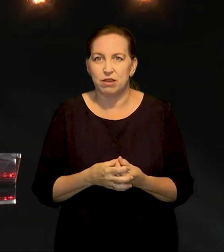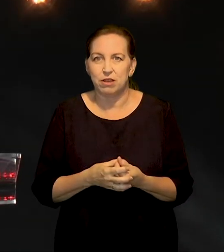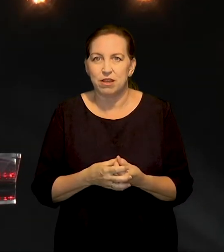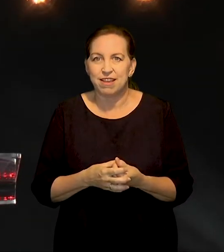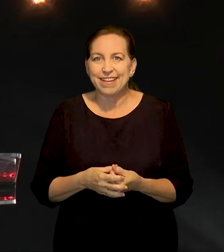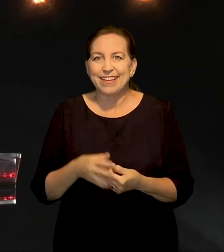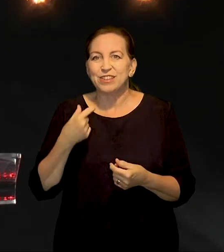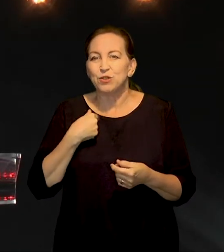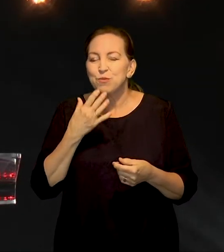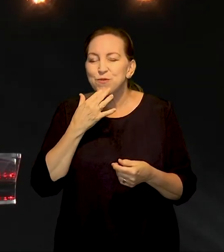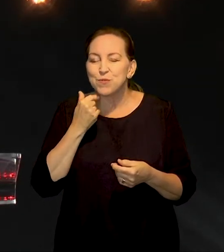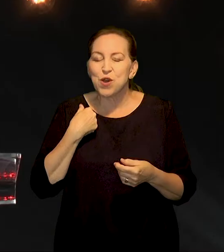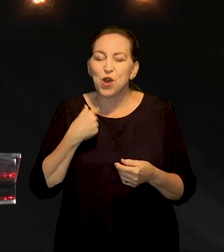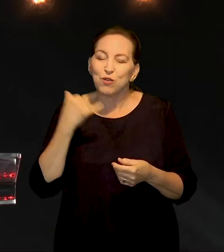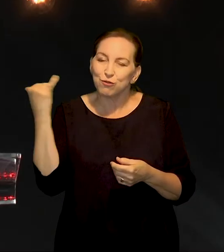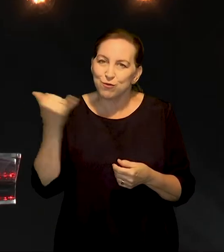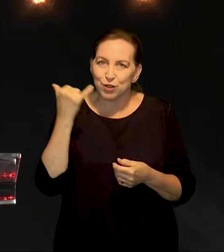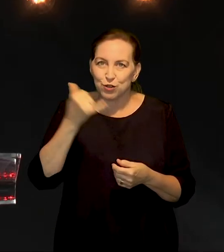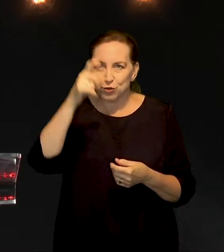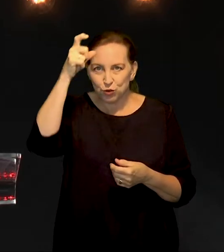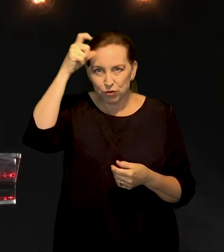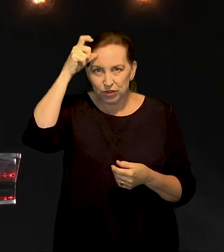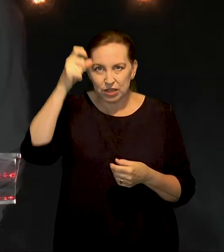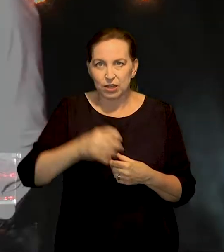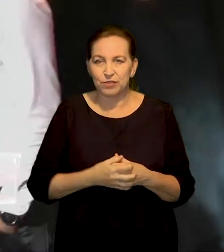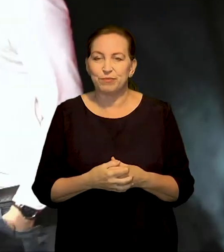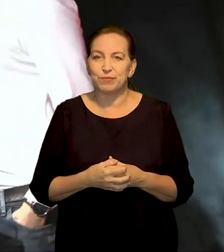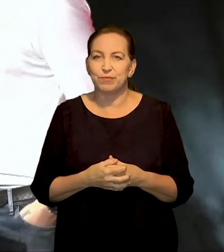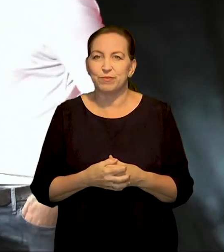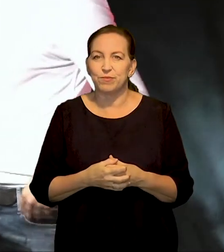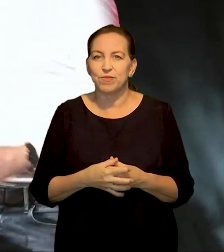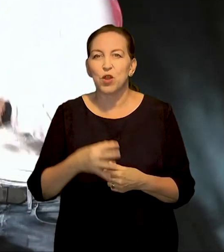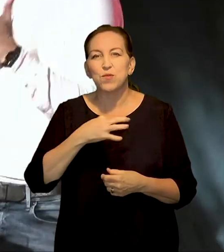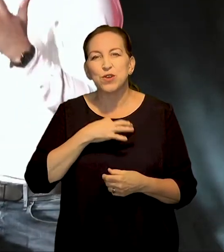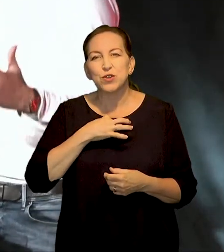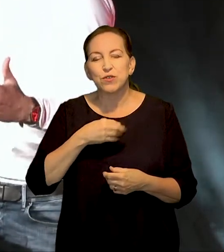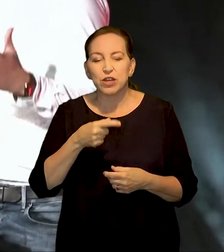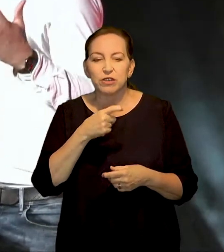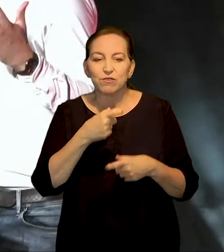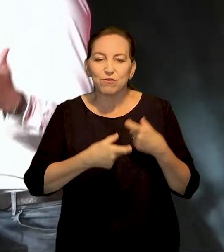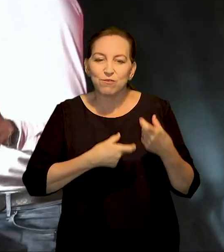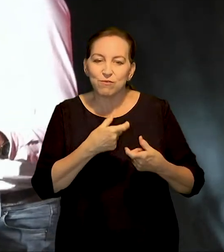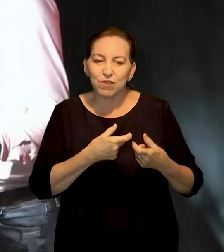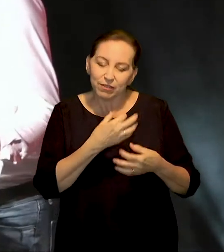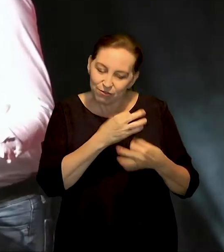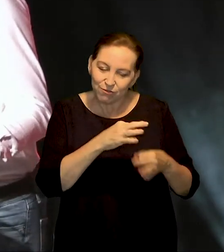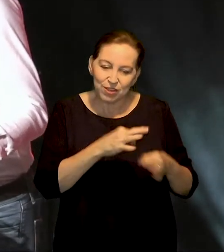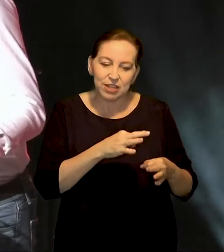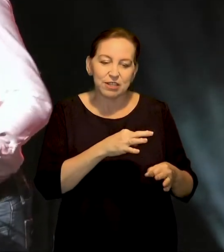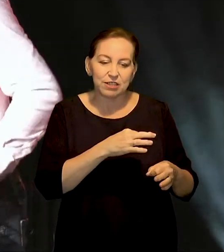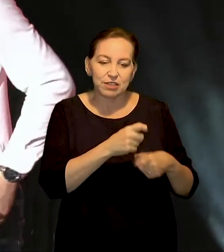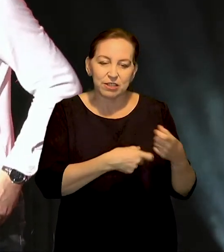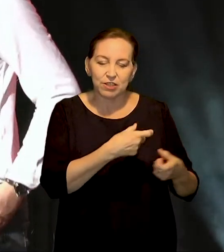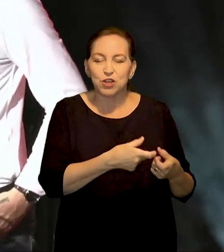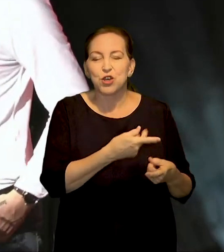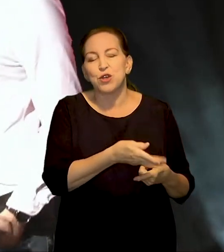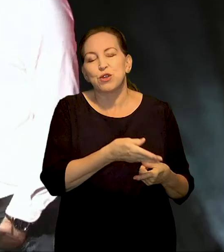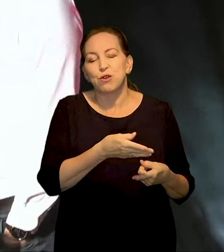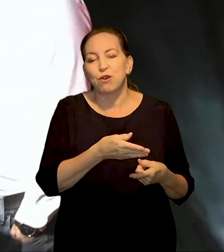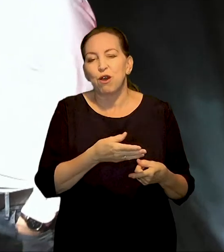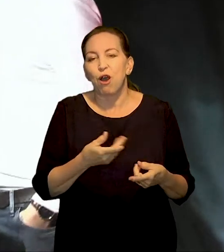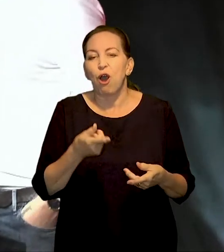trochę polska cecha. A się utożsamiam trochę. Tak, sąsiad ma lepszy samochód, muszę walczyć w swoim sercu. Wiem,